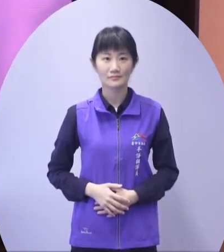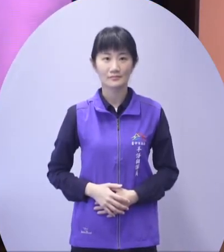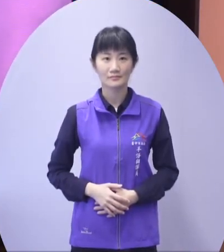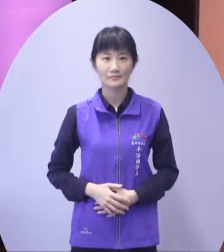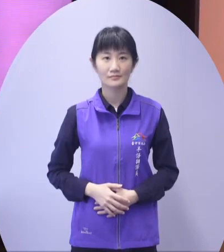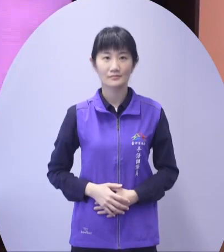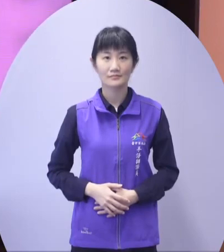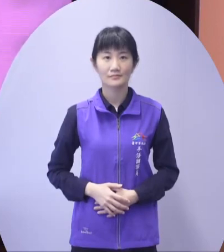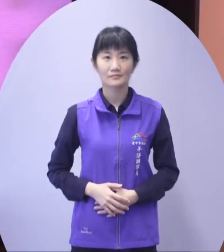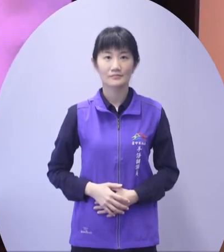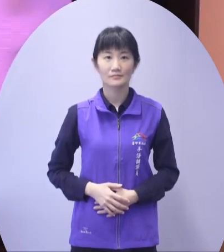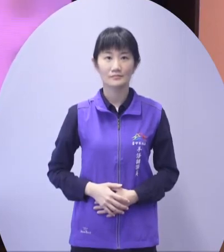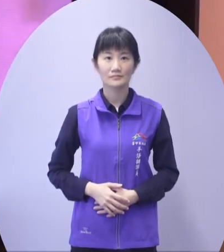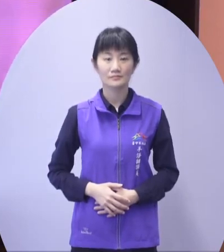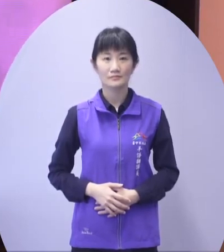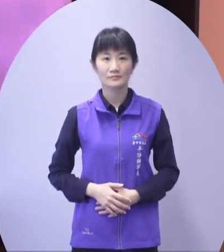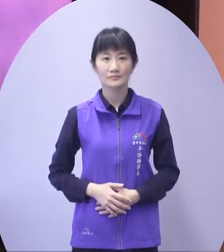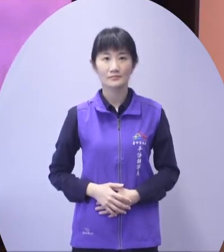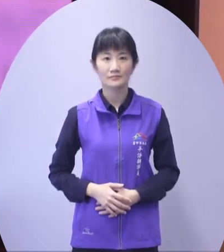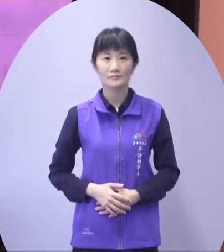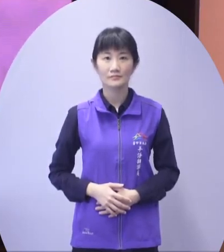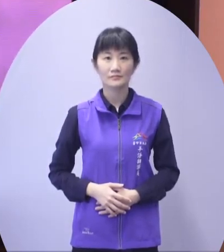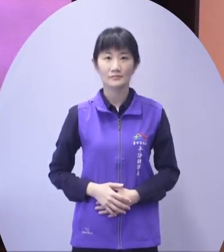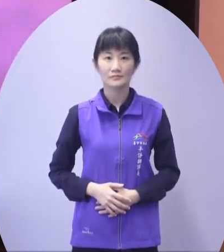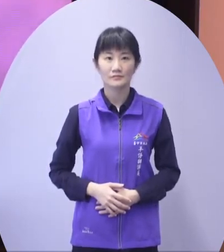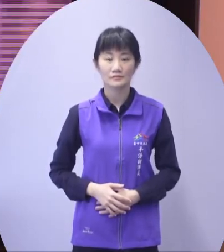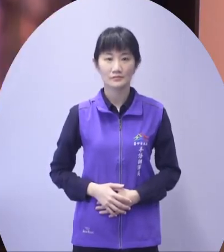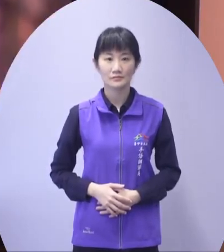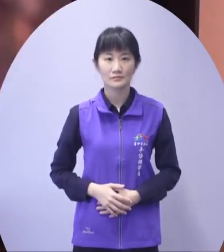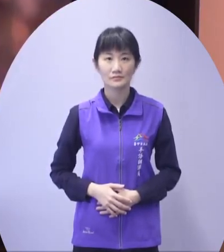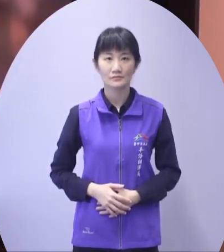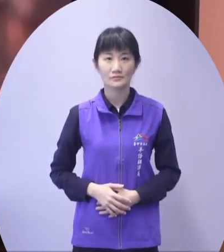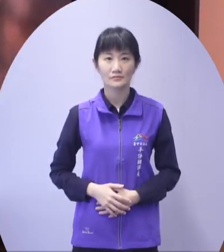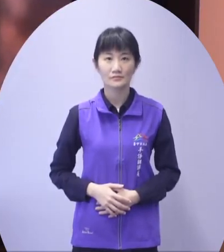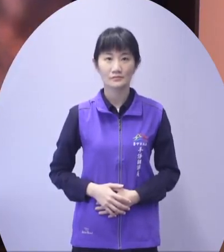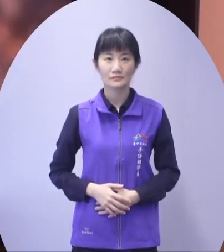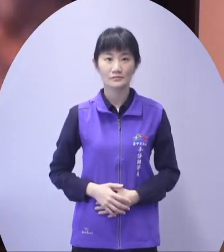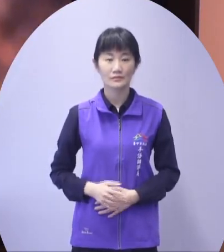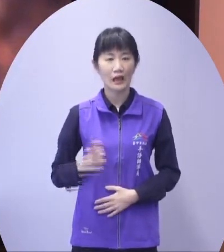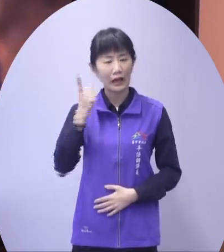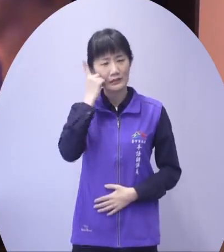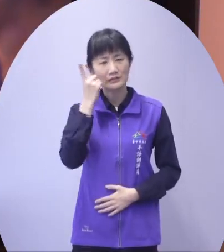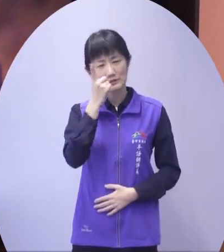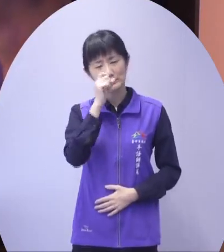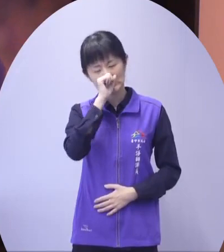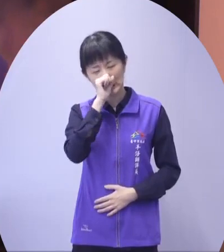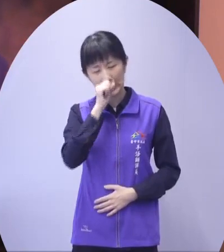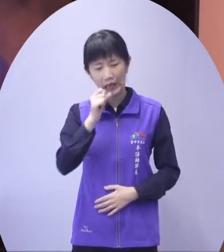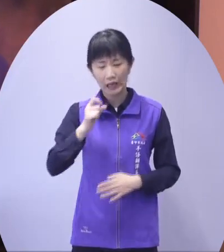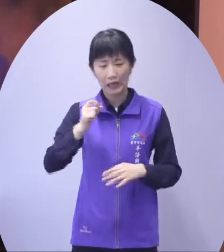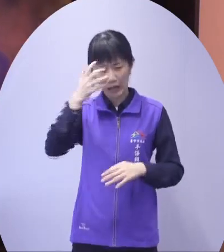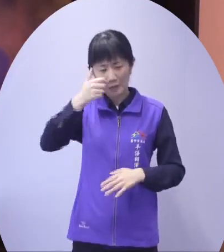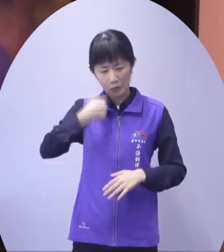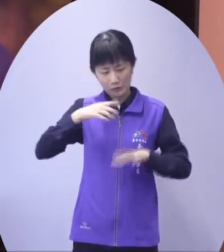是，企划已经完成50%了，一定今天晚上完成。好的，老板再见。